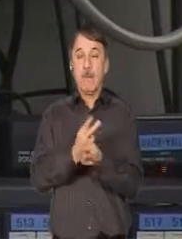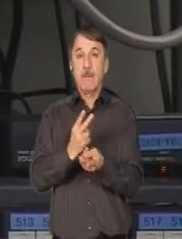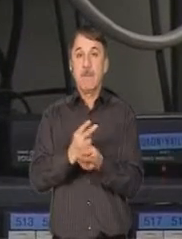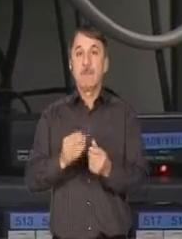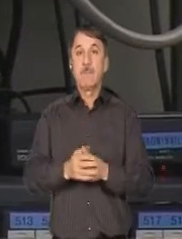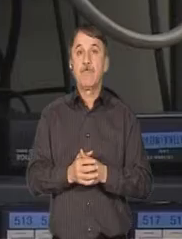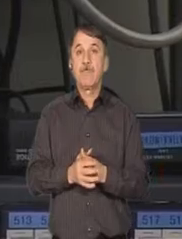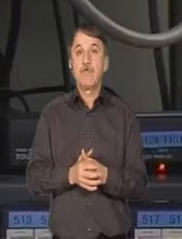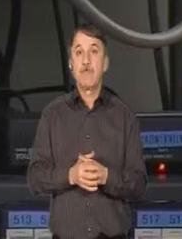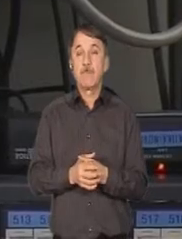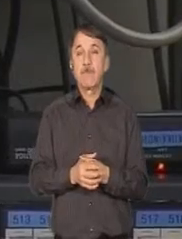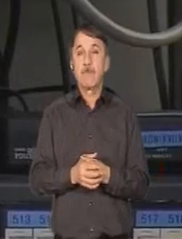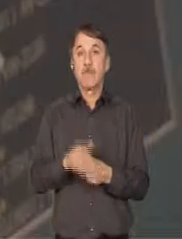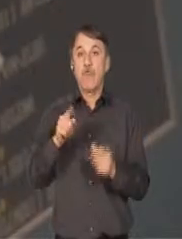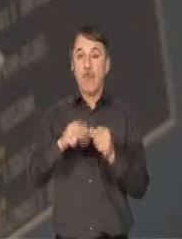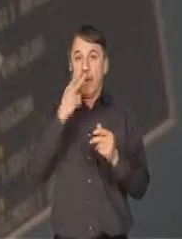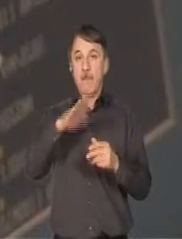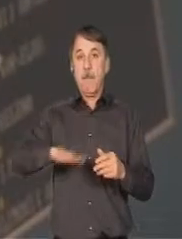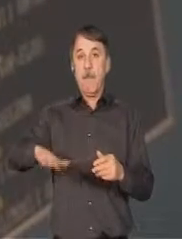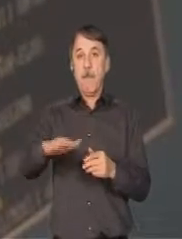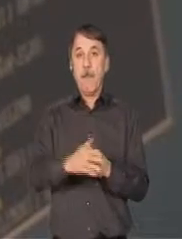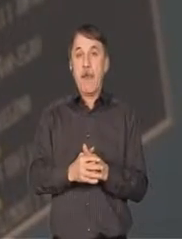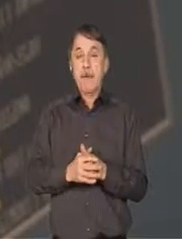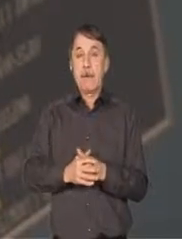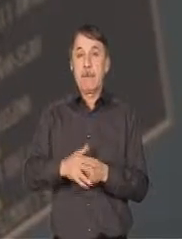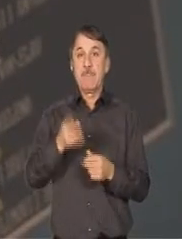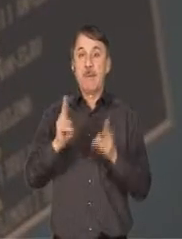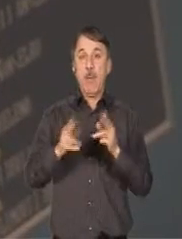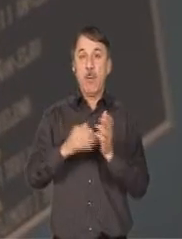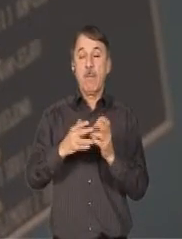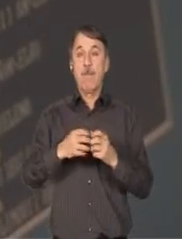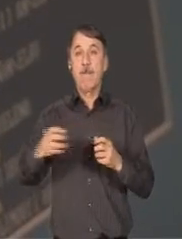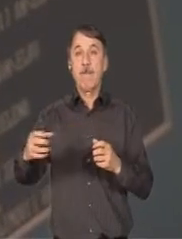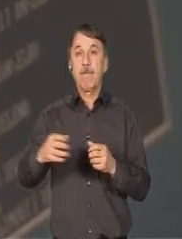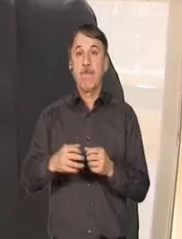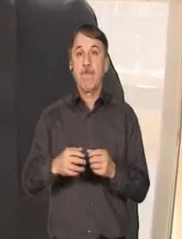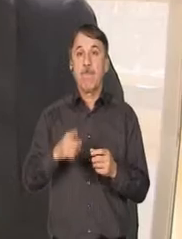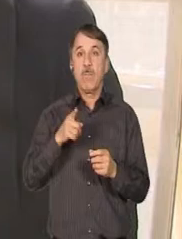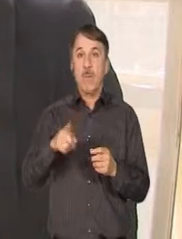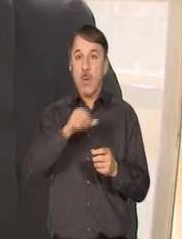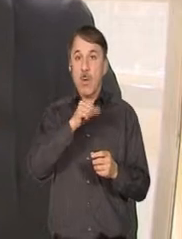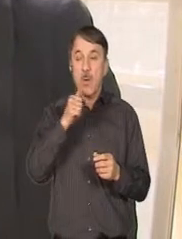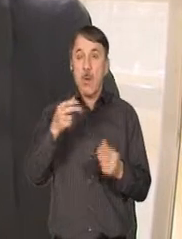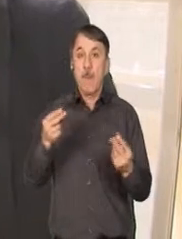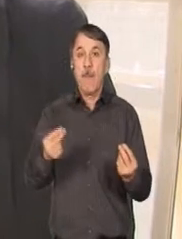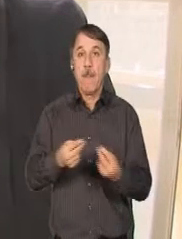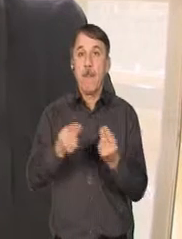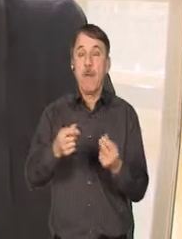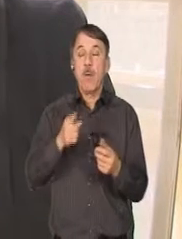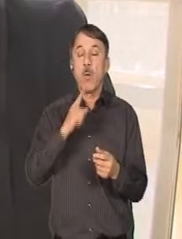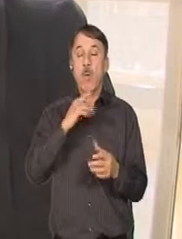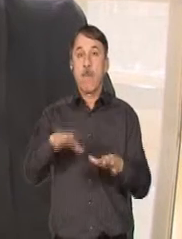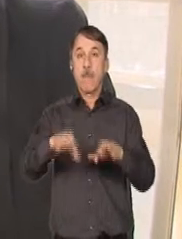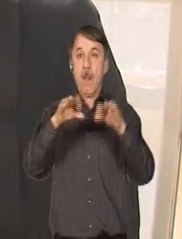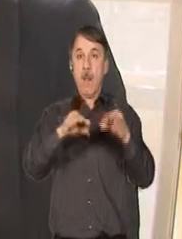Informatika zajedno sa lokalnom samoupravom realizuje i projekat Novi Sad – bezbedan grad. Uradili smo 200 km